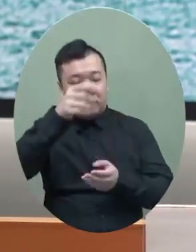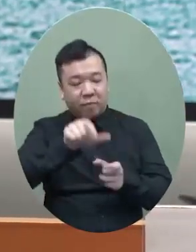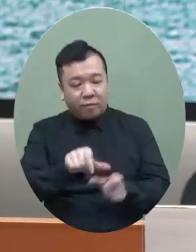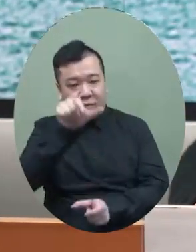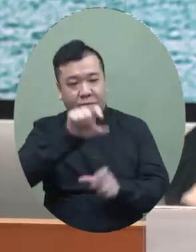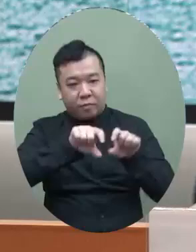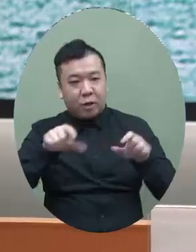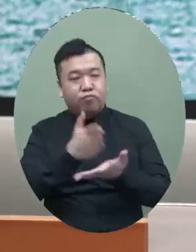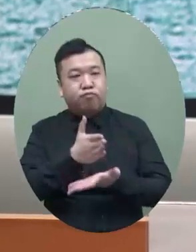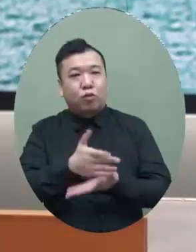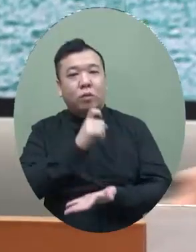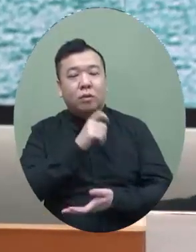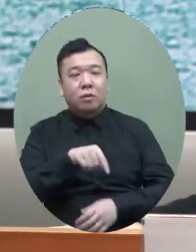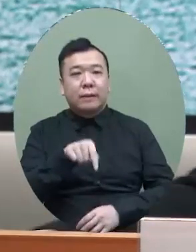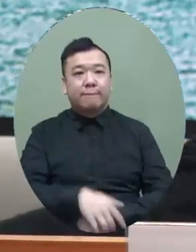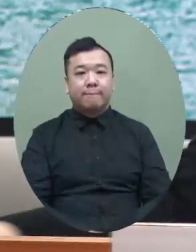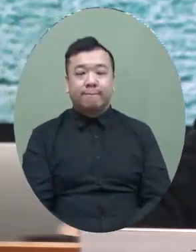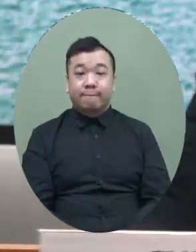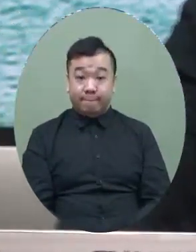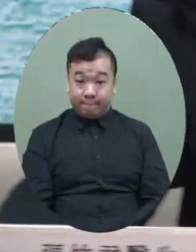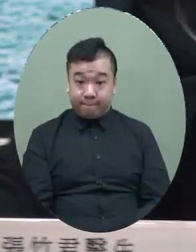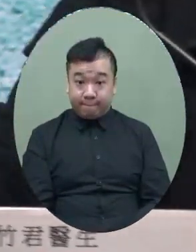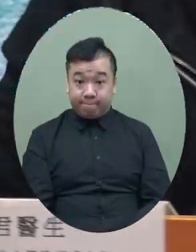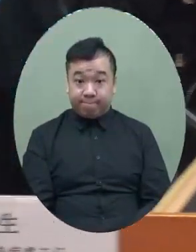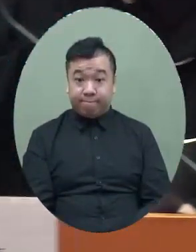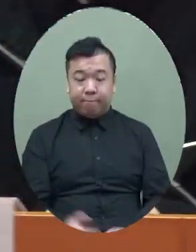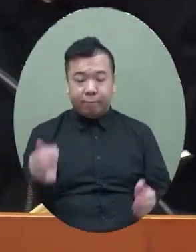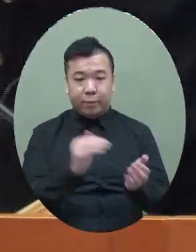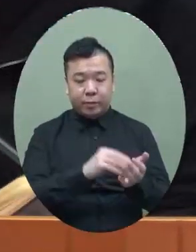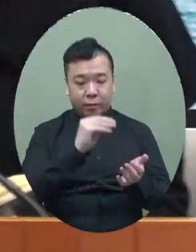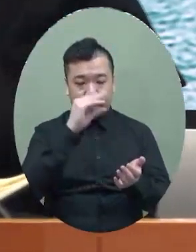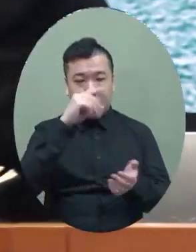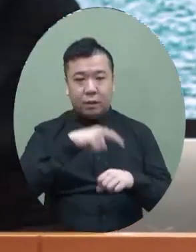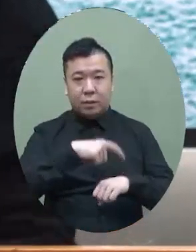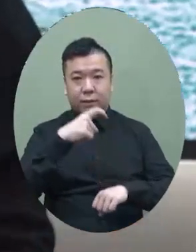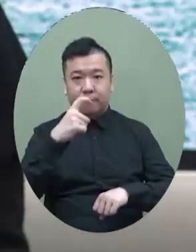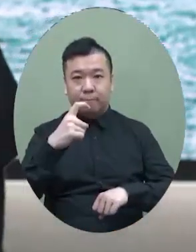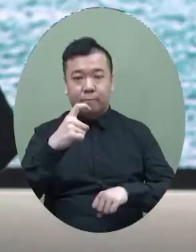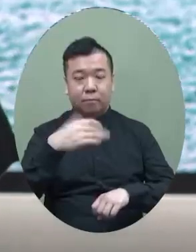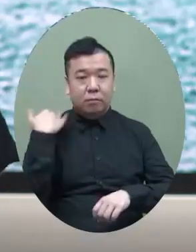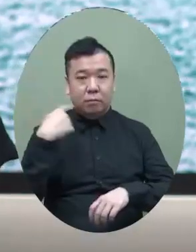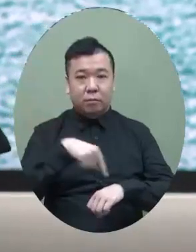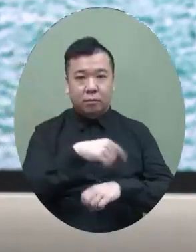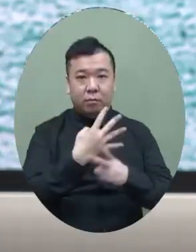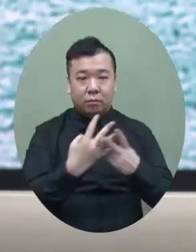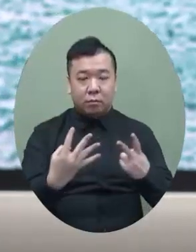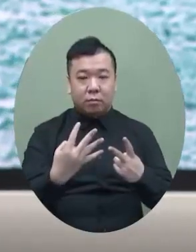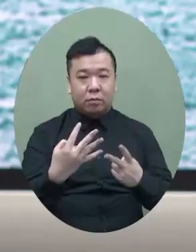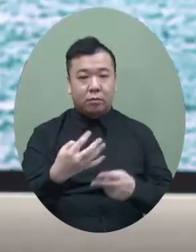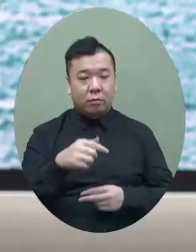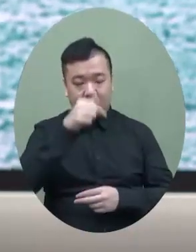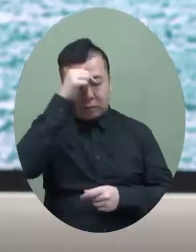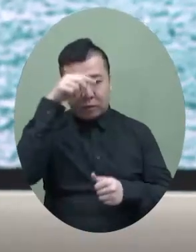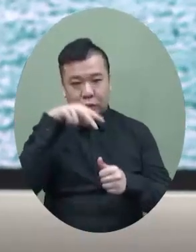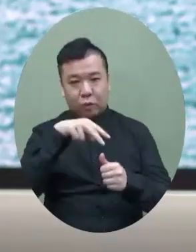該。 請余醫生。 係，大家好。直至上晝9點，喺過去24小時。醫管局系